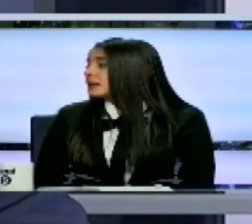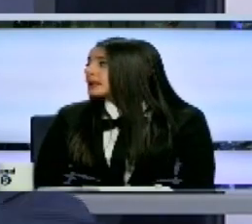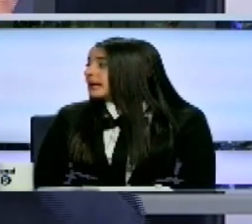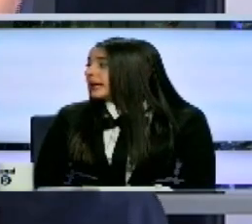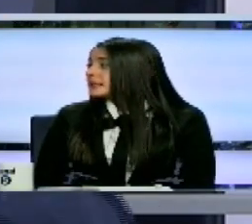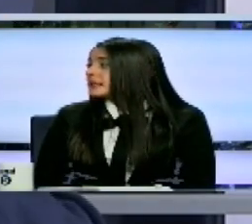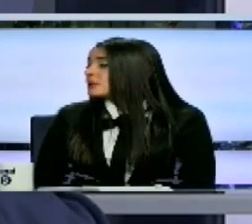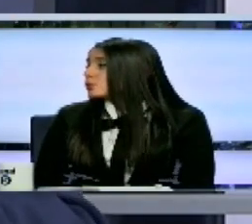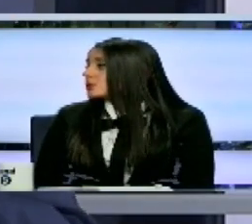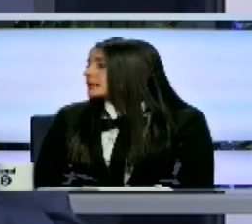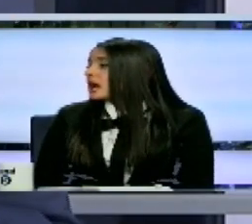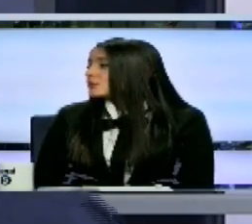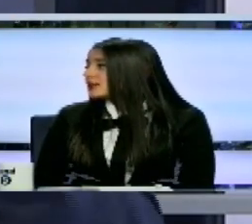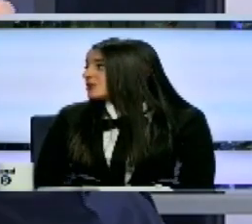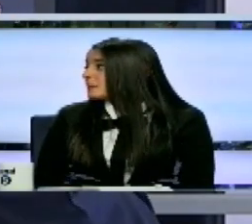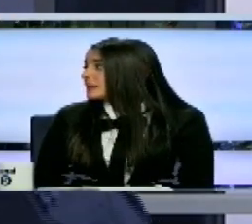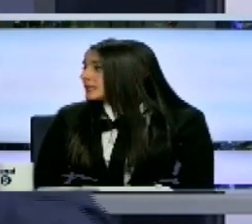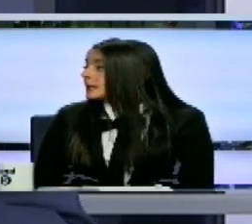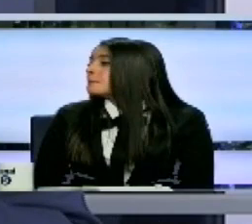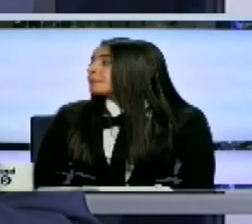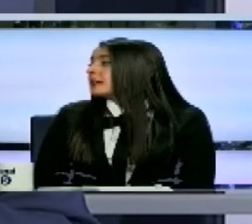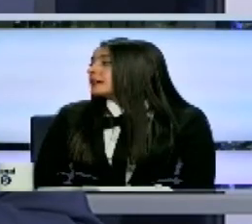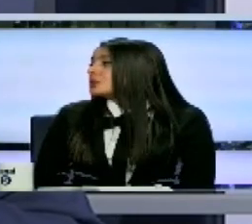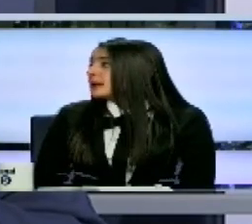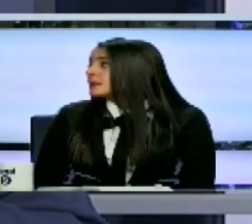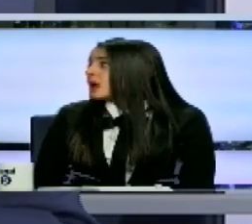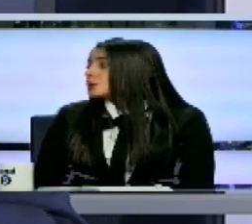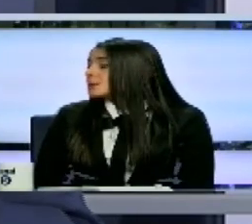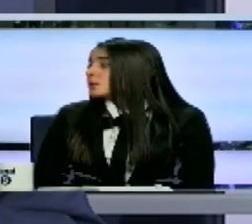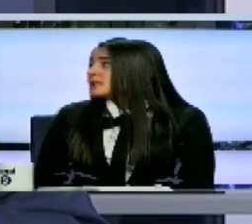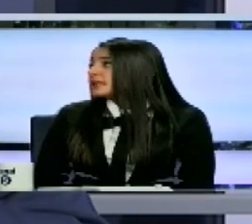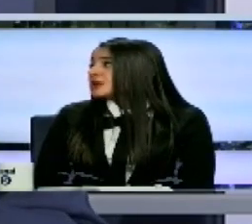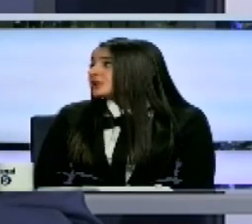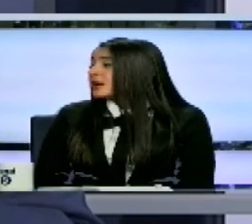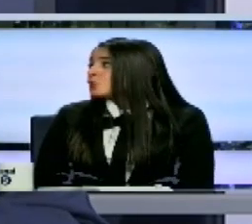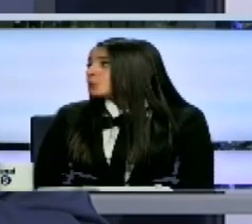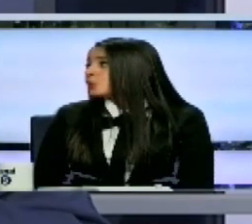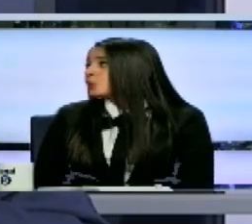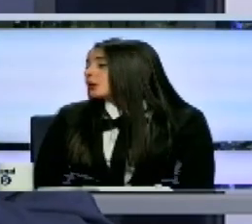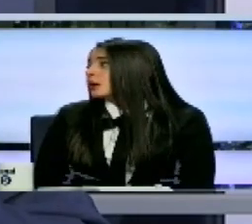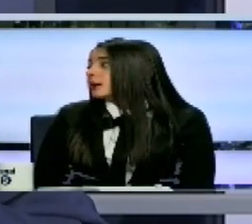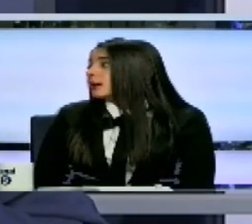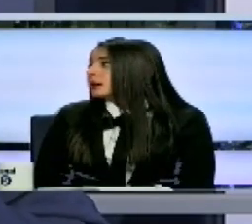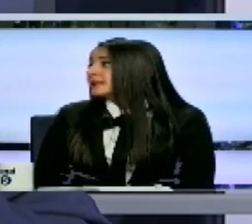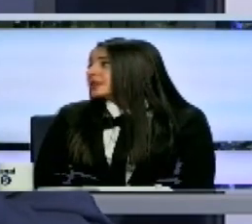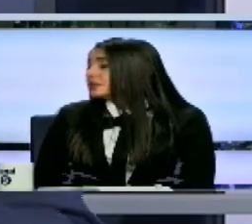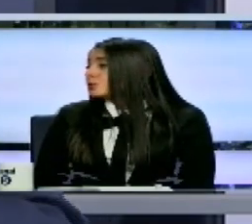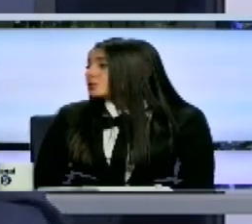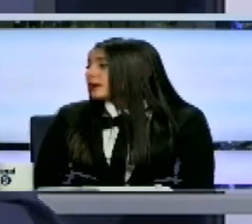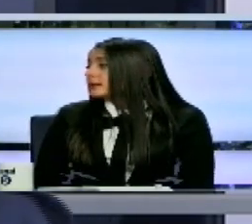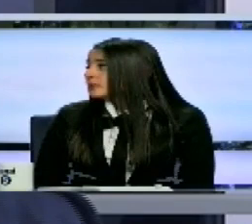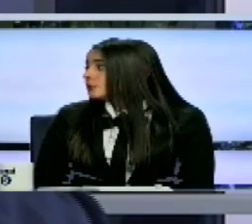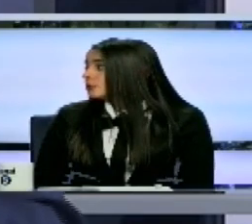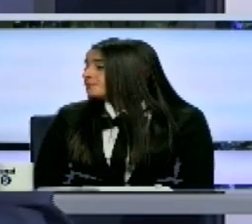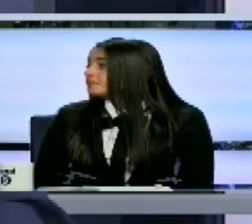sınavda en azından soruları tercüme edecek bir işaretli tercüman olması gerçekten çok büyük bir değişim